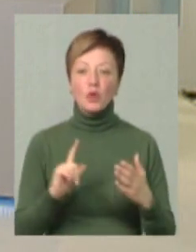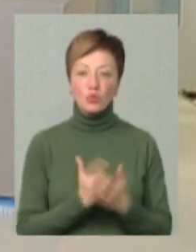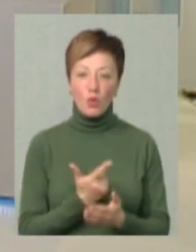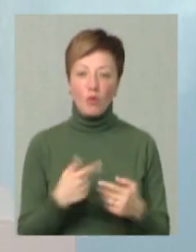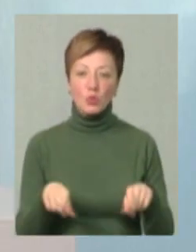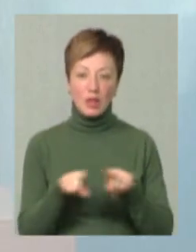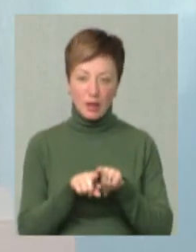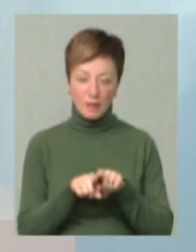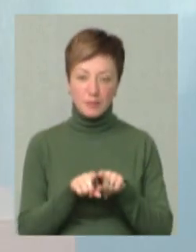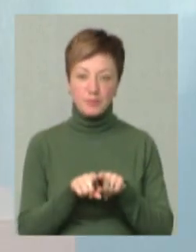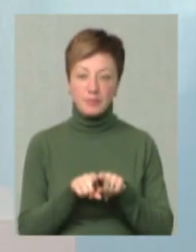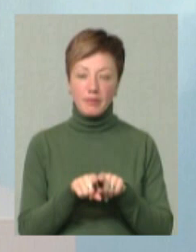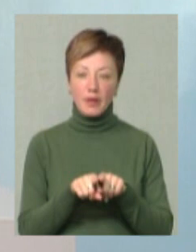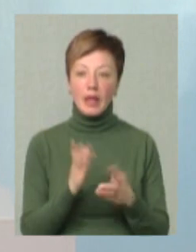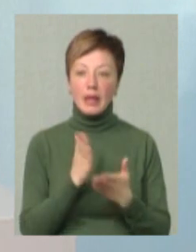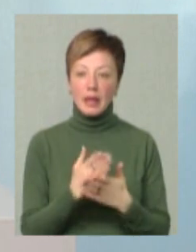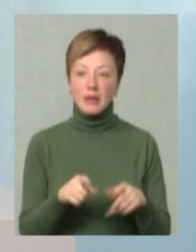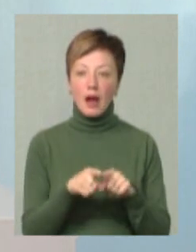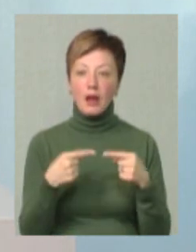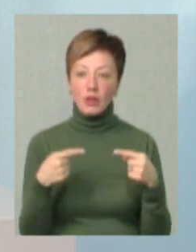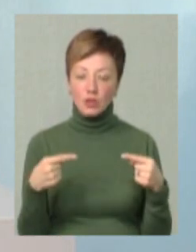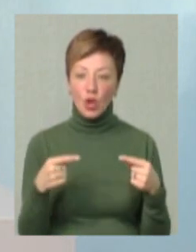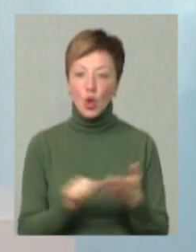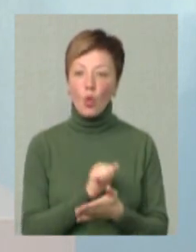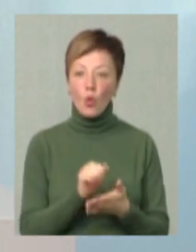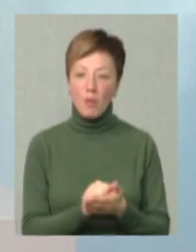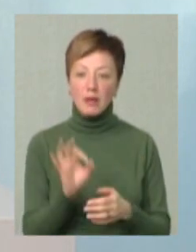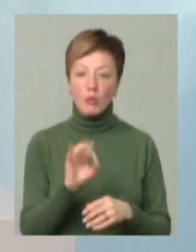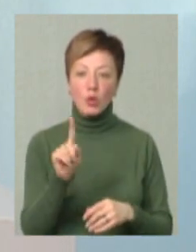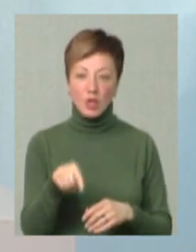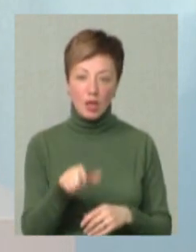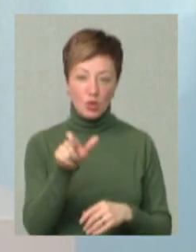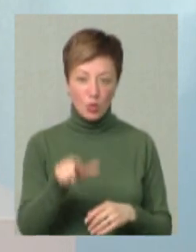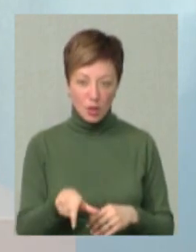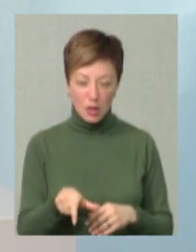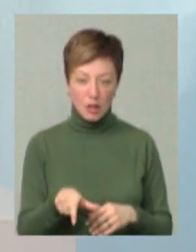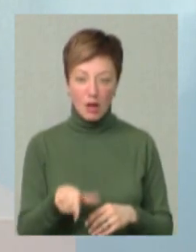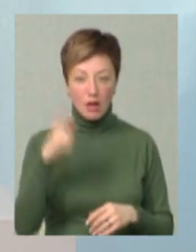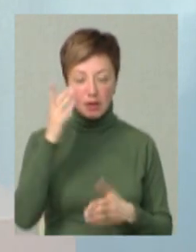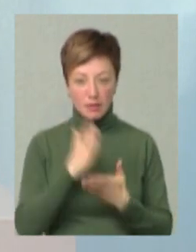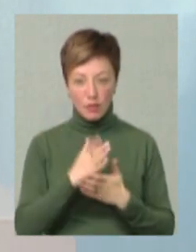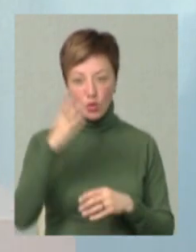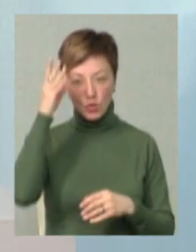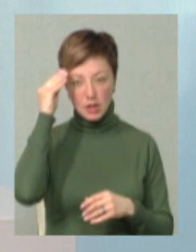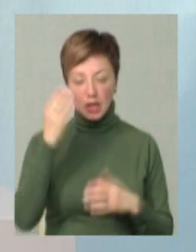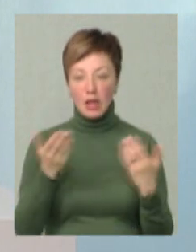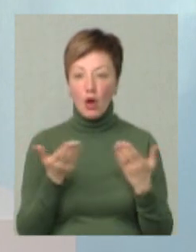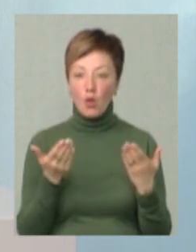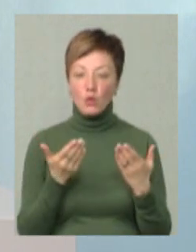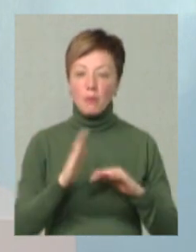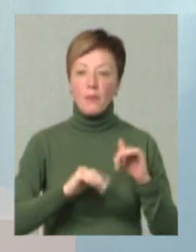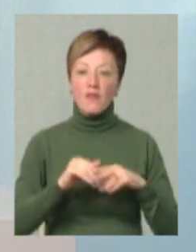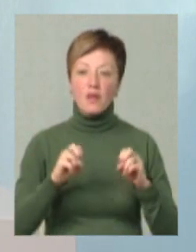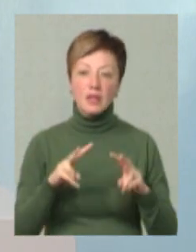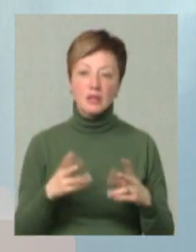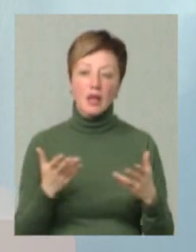таки, є така річ, як документ про те, що людина володіє якоюсь, ну не скажімо,